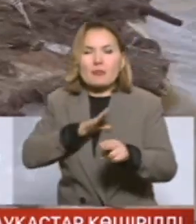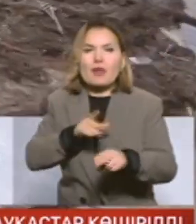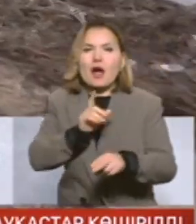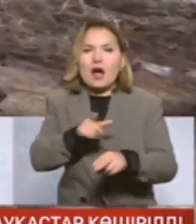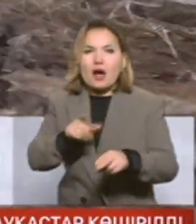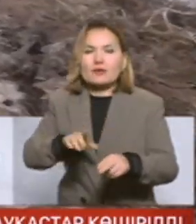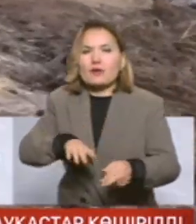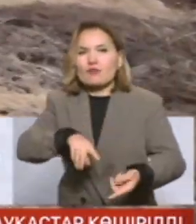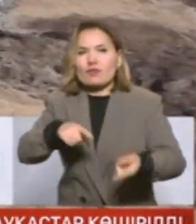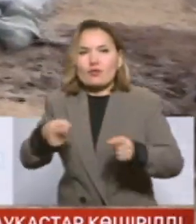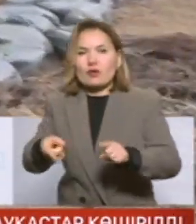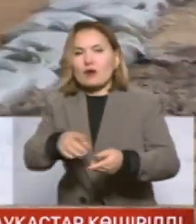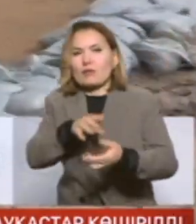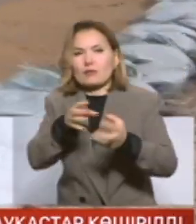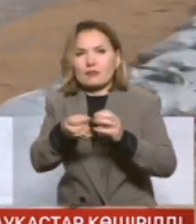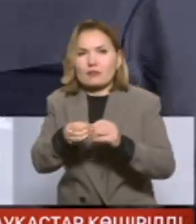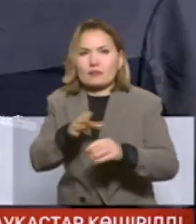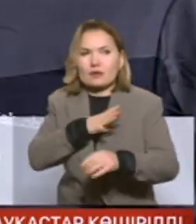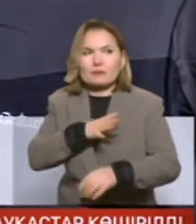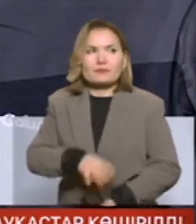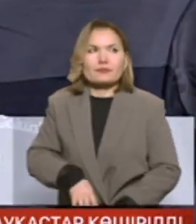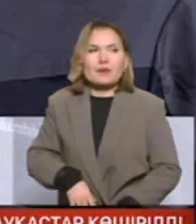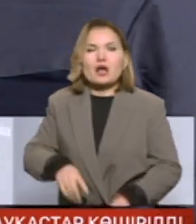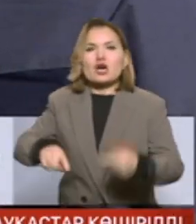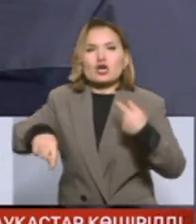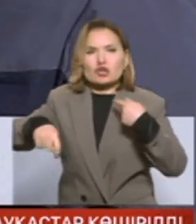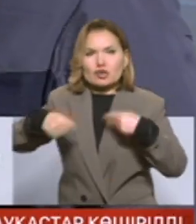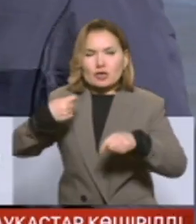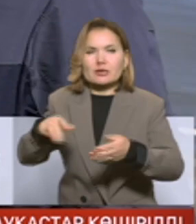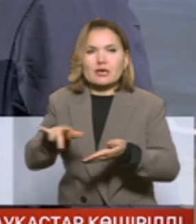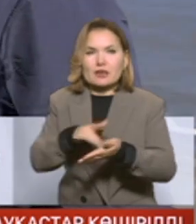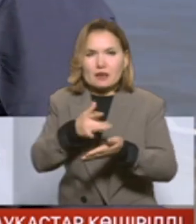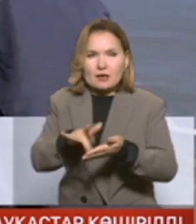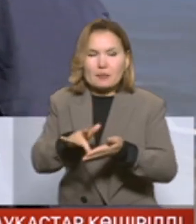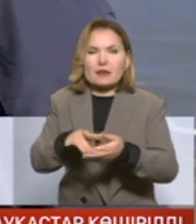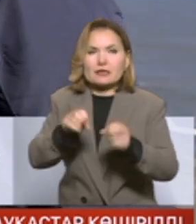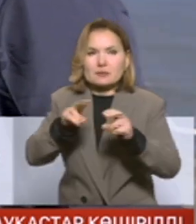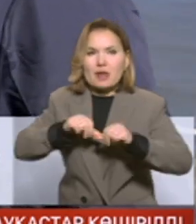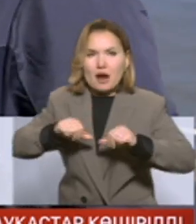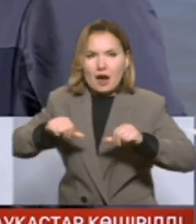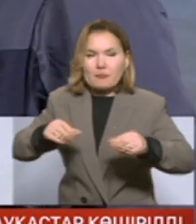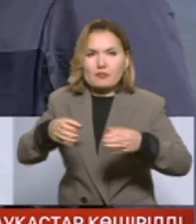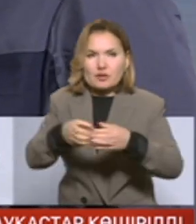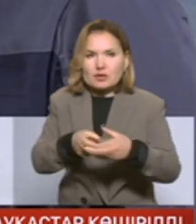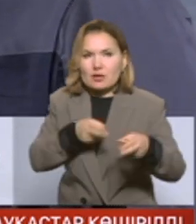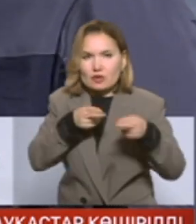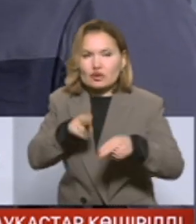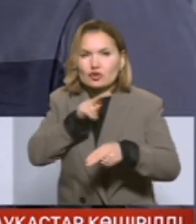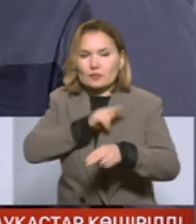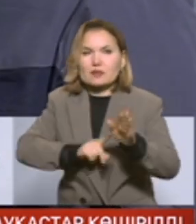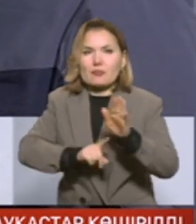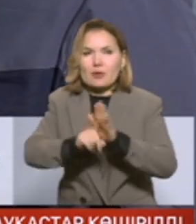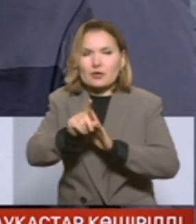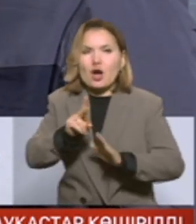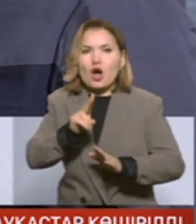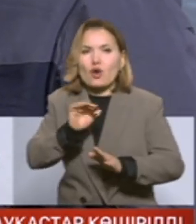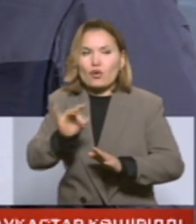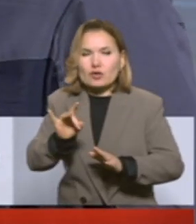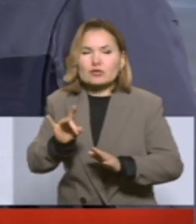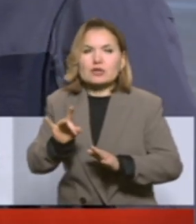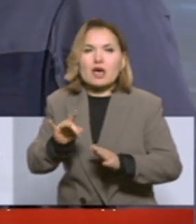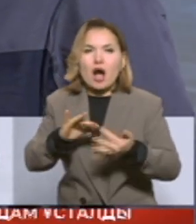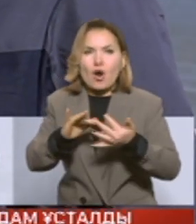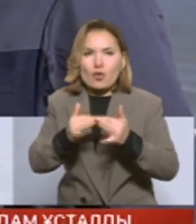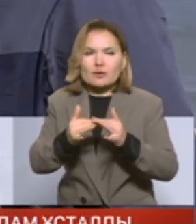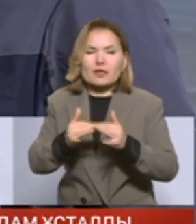ауыл мектептеріне көшірілді. Шығынды есептеу бойынша комиссия құрылды. Қазіргі уақытта Қоржын ауылына қатынастың болмауы